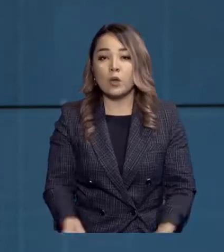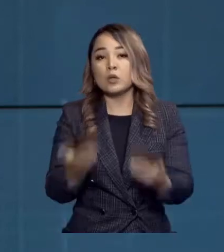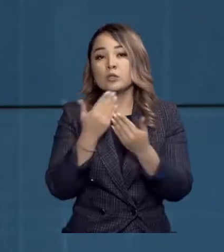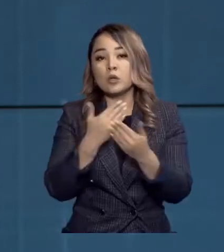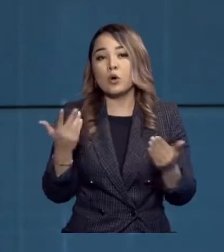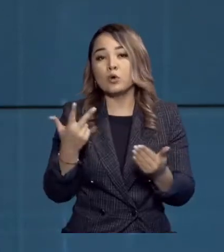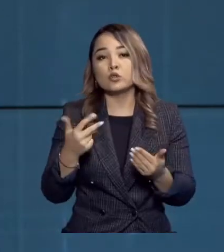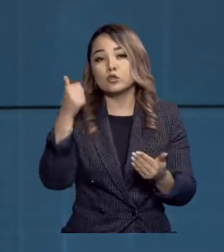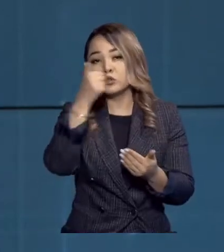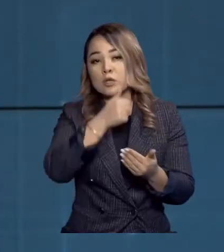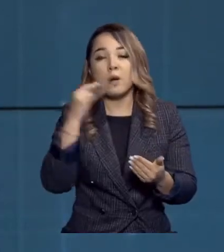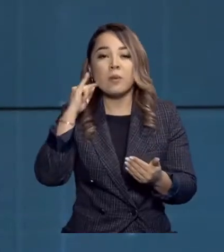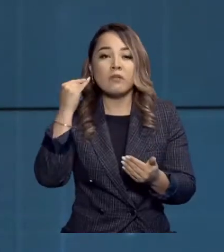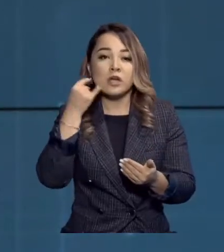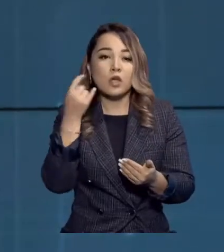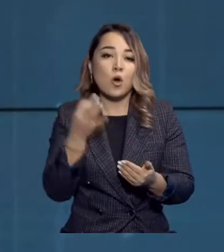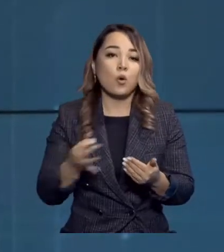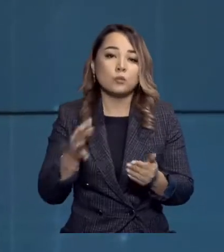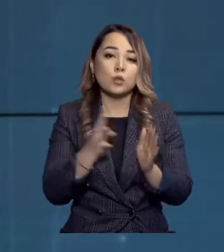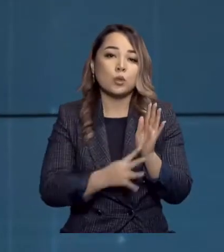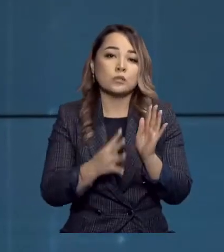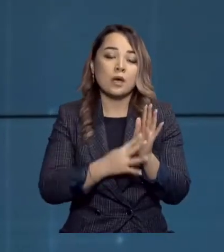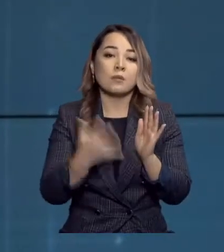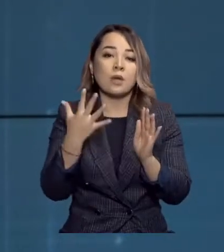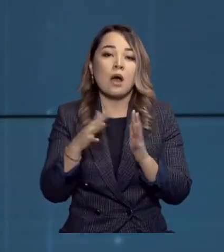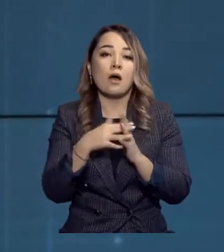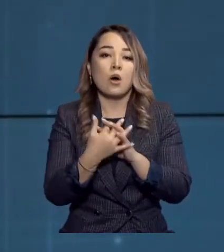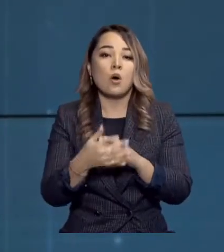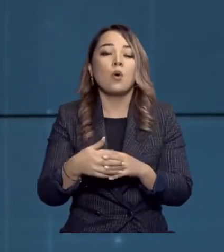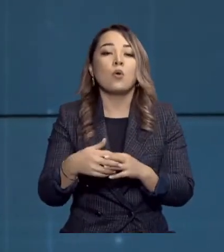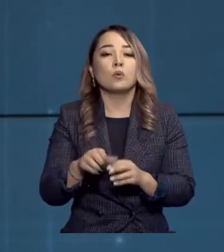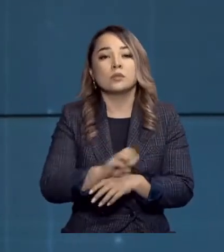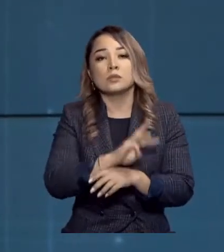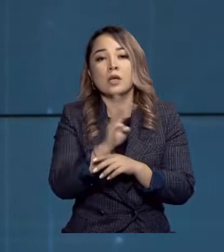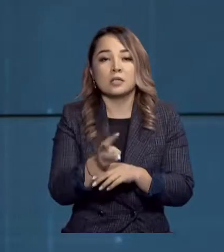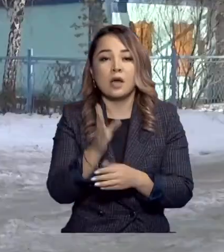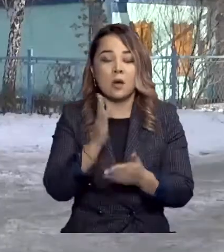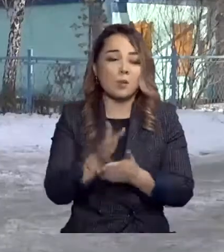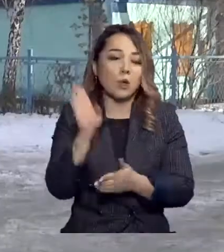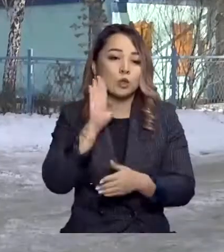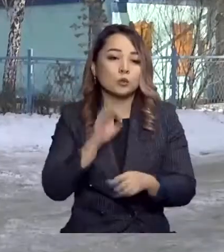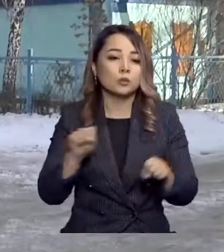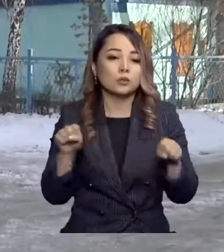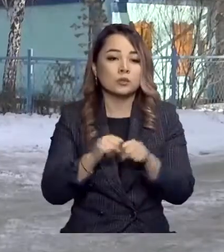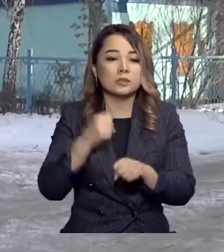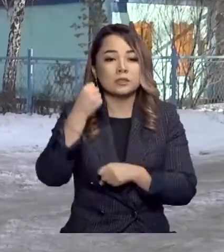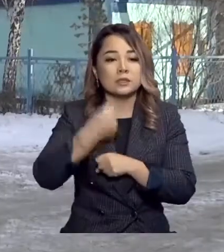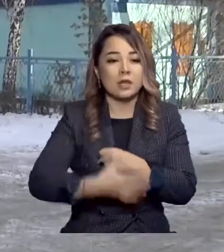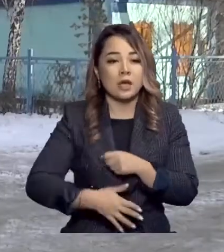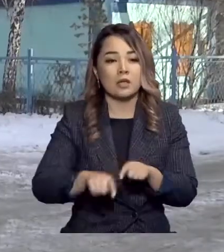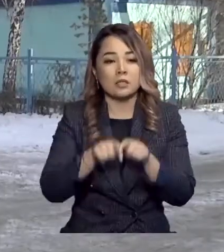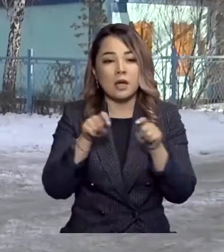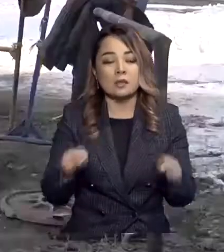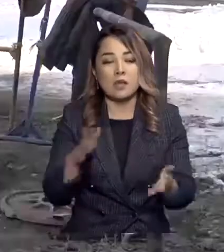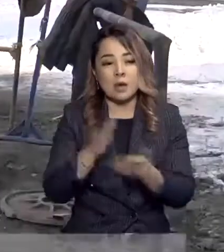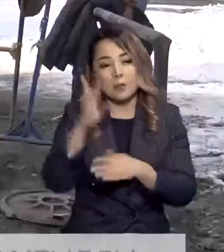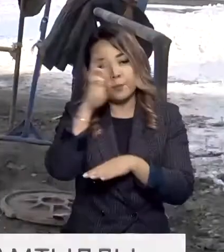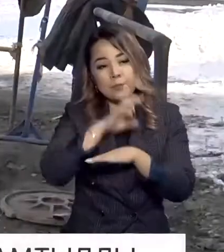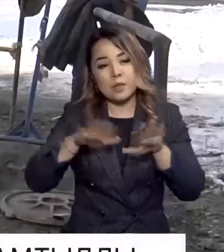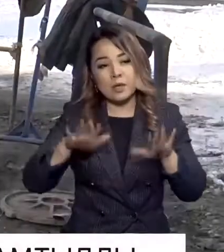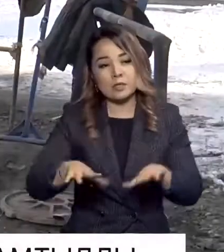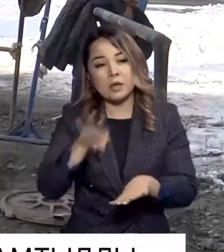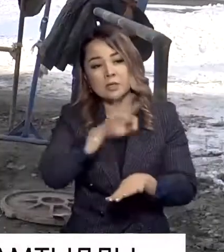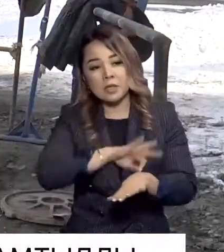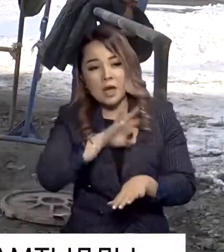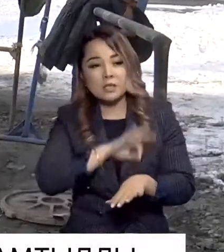Соңғы 3 жылда Павлодар облысындағы 95 ауыл орталықтандырылған су жүйесіне қосылды. Нұрлы жер мемлекеттік бағдарламасының